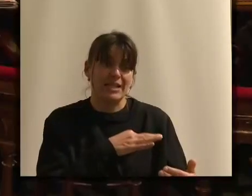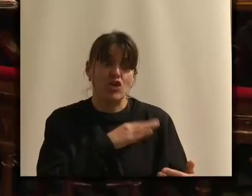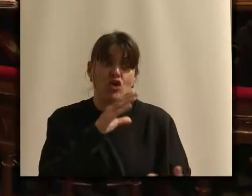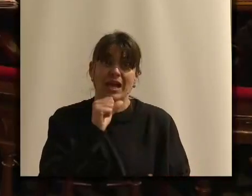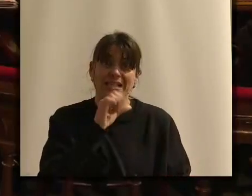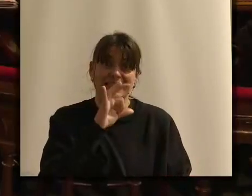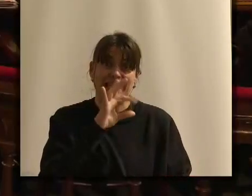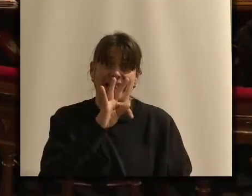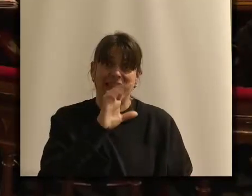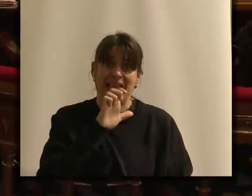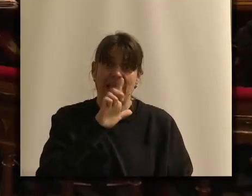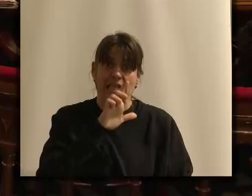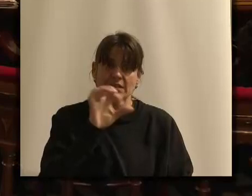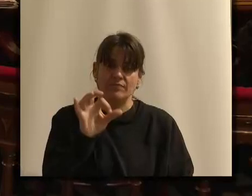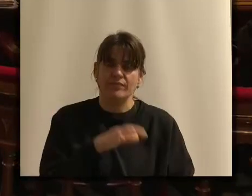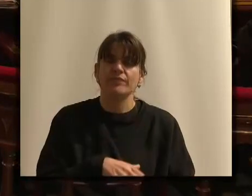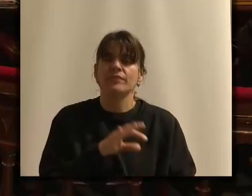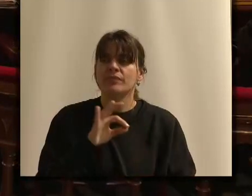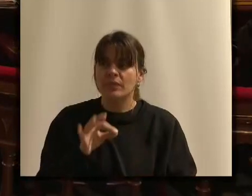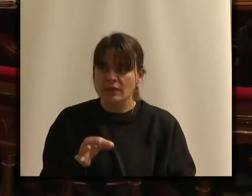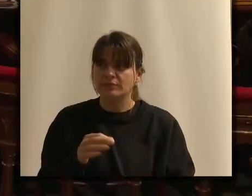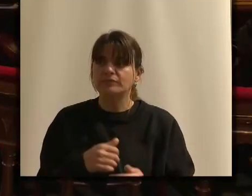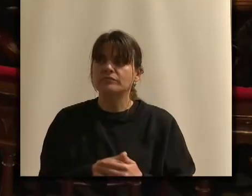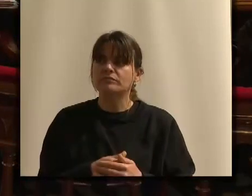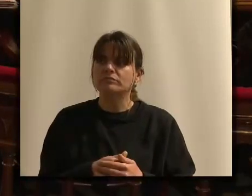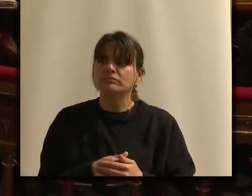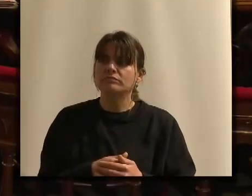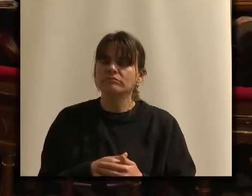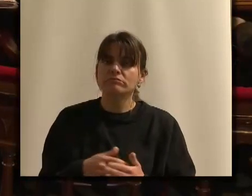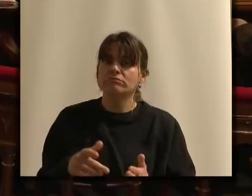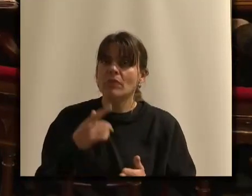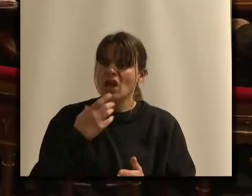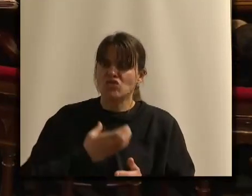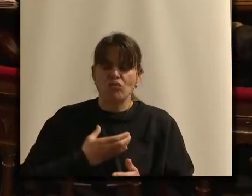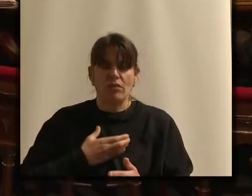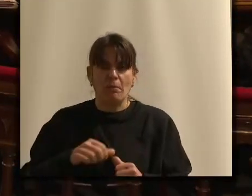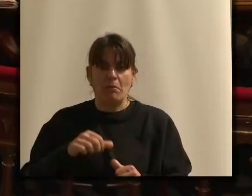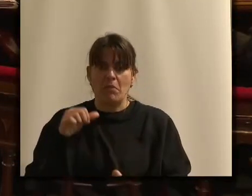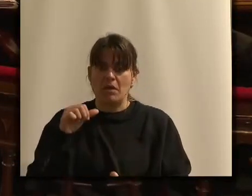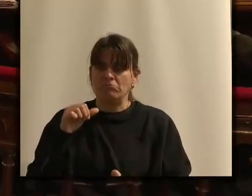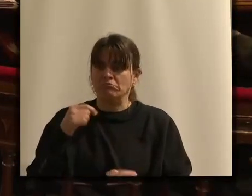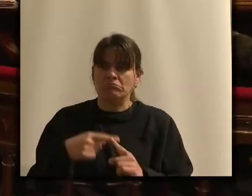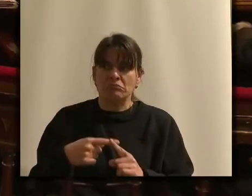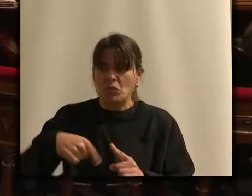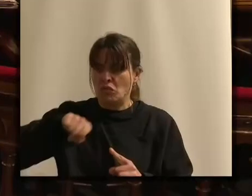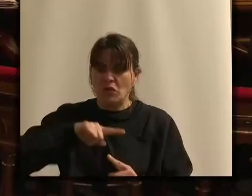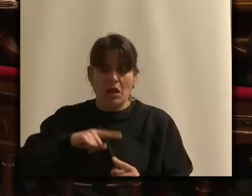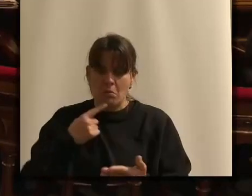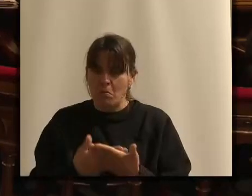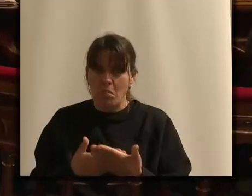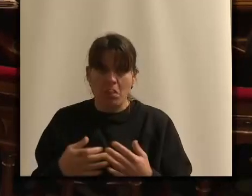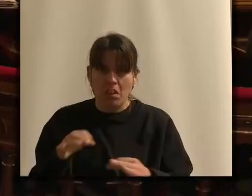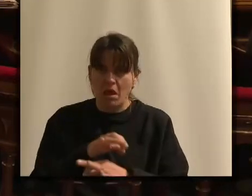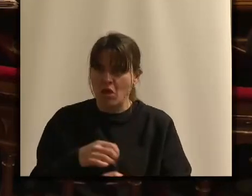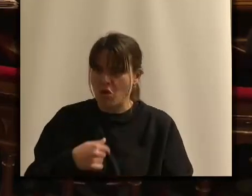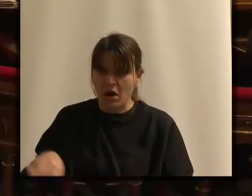Castells. Bé, no sé, ens indicaran a quina taula està de l'Ajuntament exactament, perquè no ens consta, no... Jo reitero